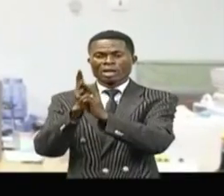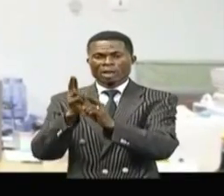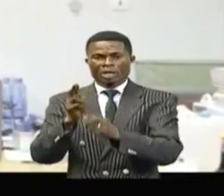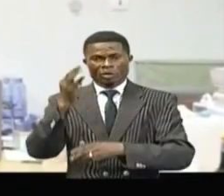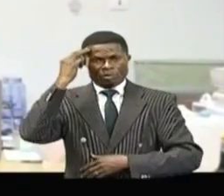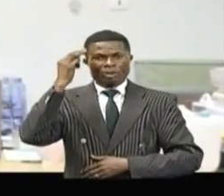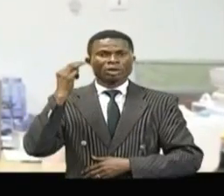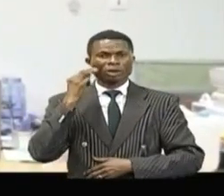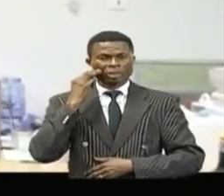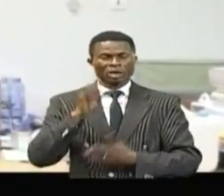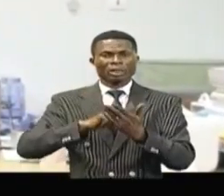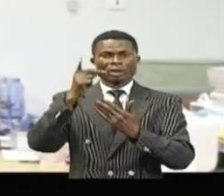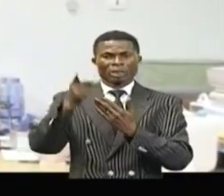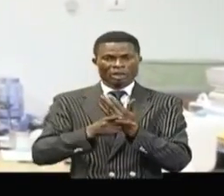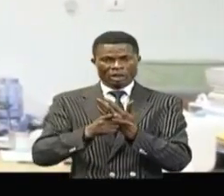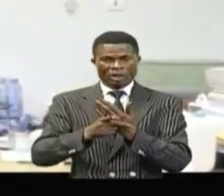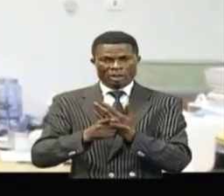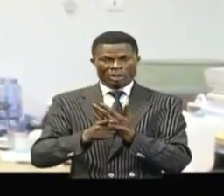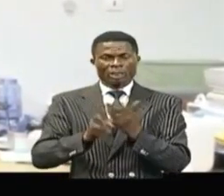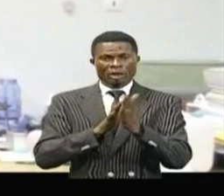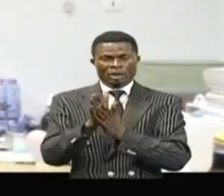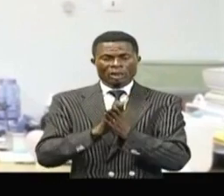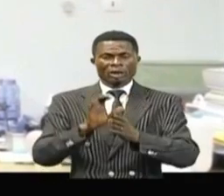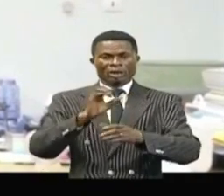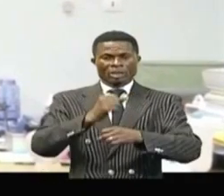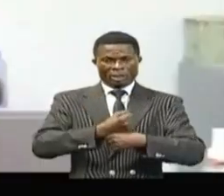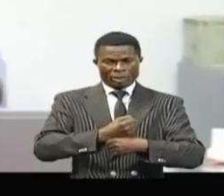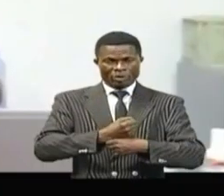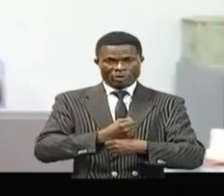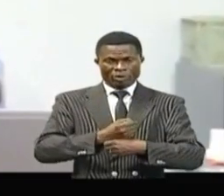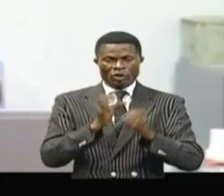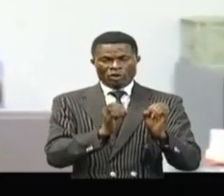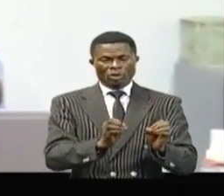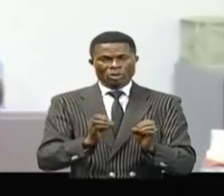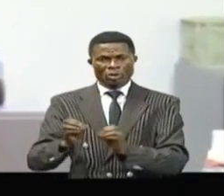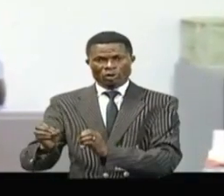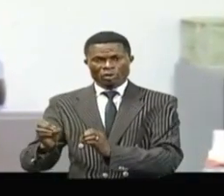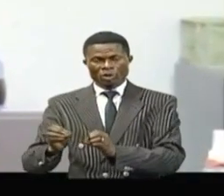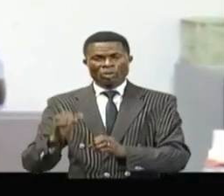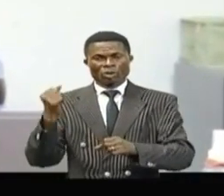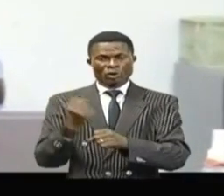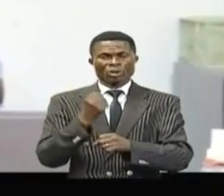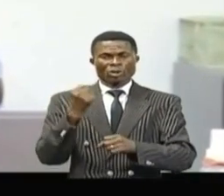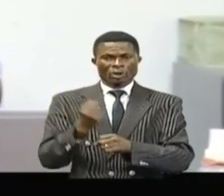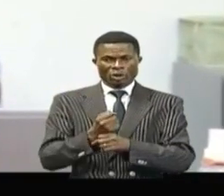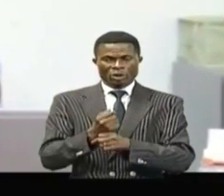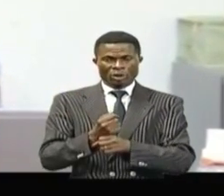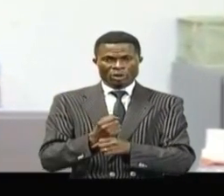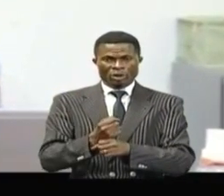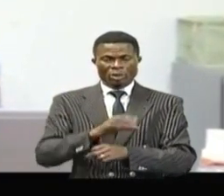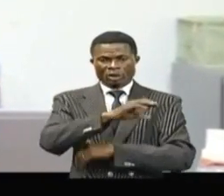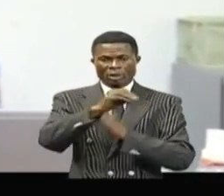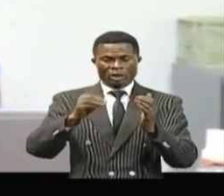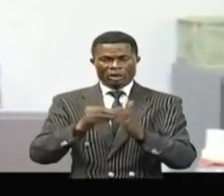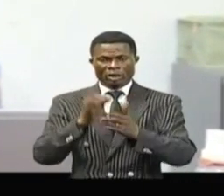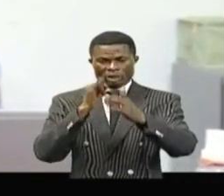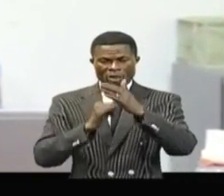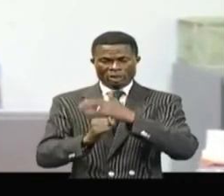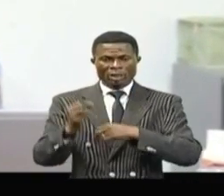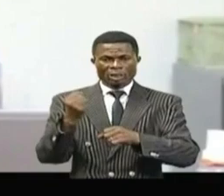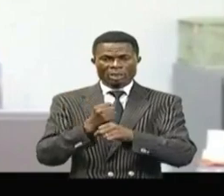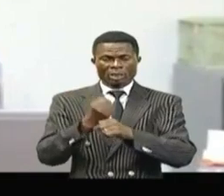Conseil le projet de décret portant création, organisation et fonctionnement des centres intégrés des